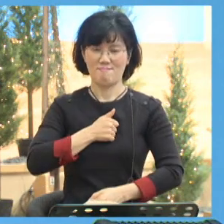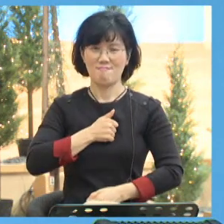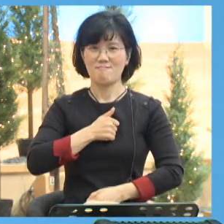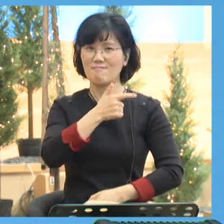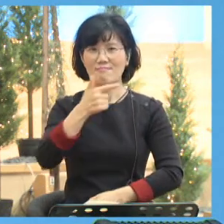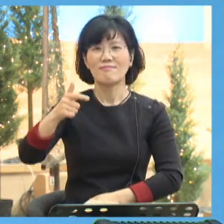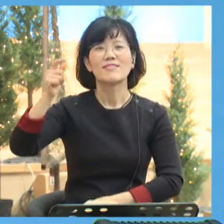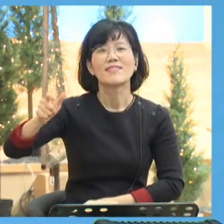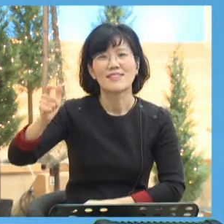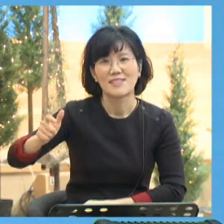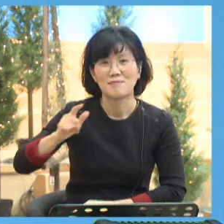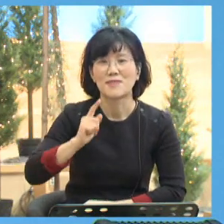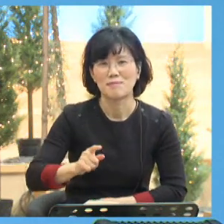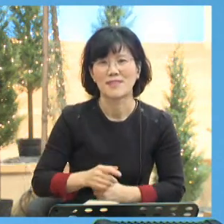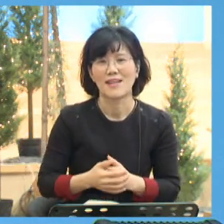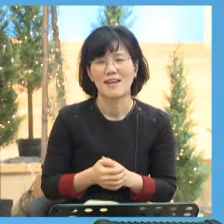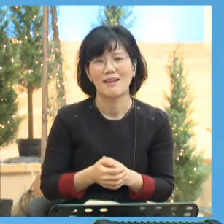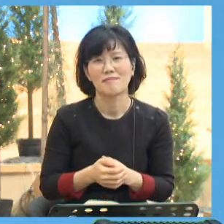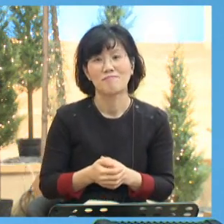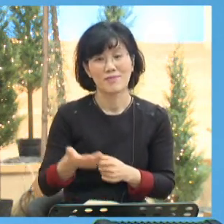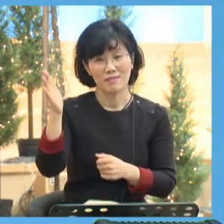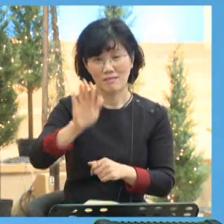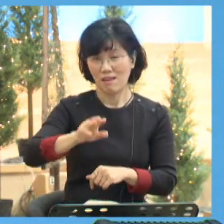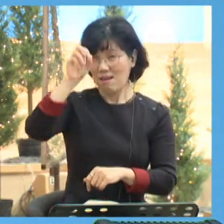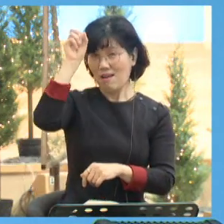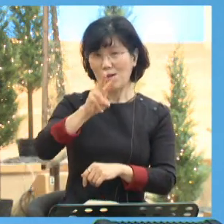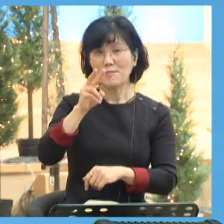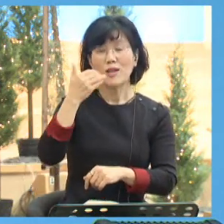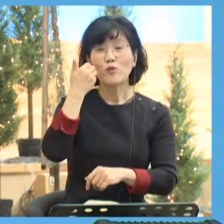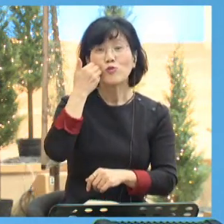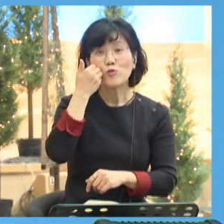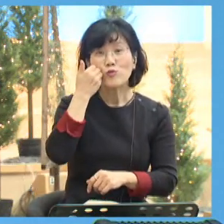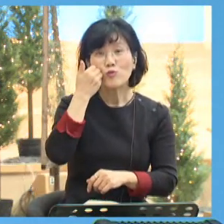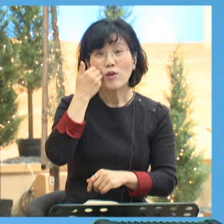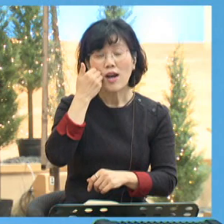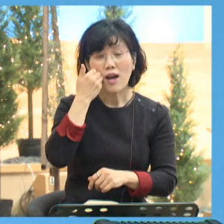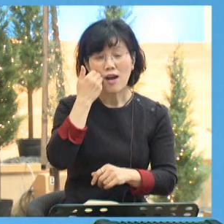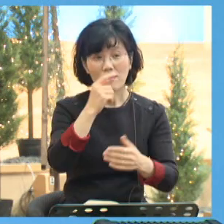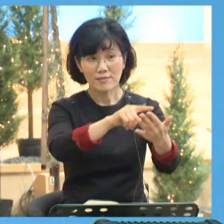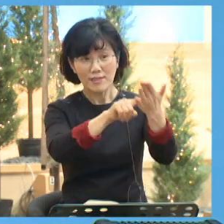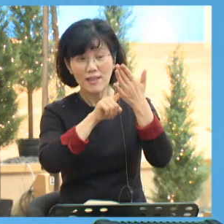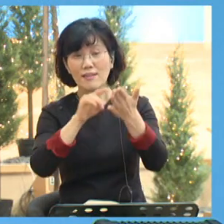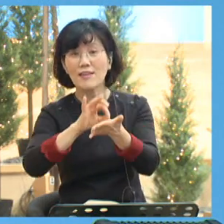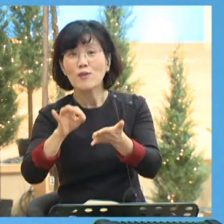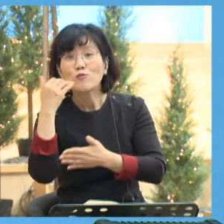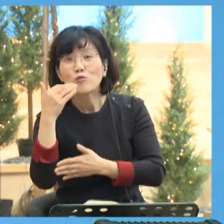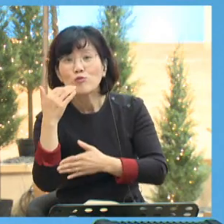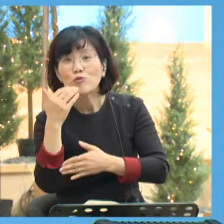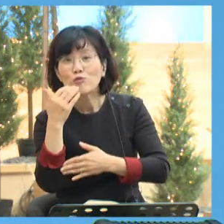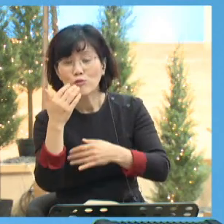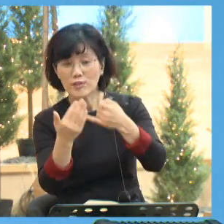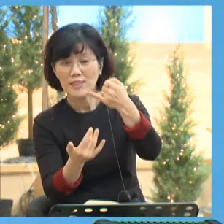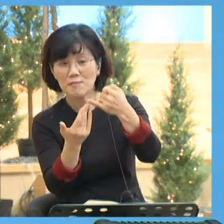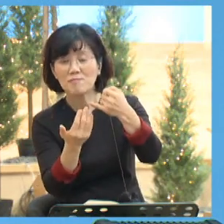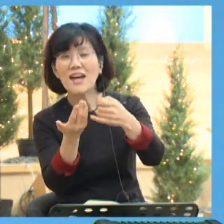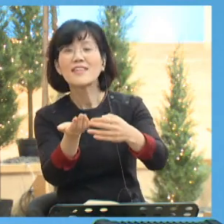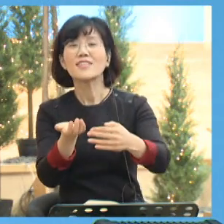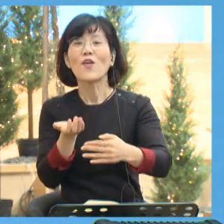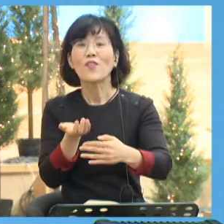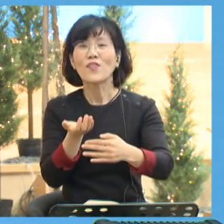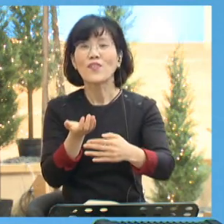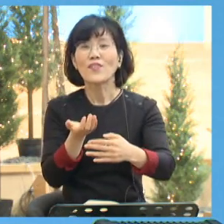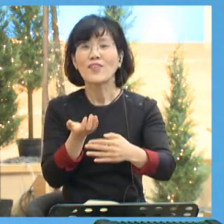대단하죠 근데 값싸게 누가나 타서 수임을 봤냐 입다의 앞서서 아까 누구요 기도